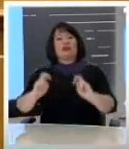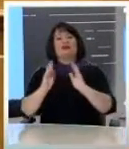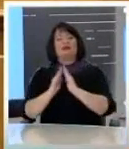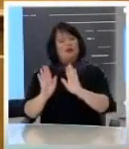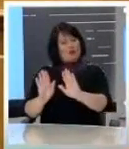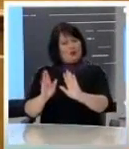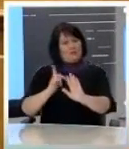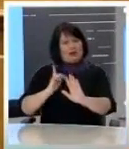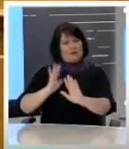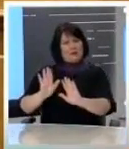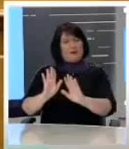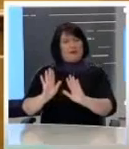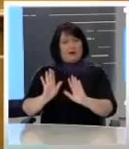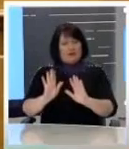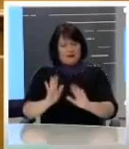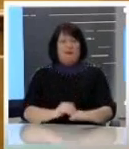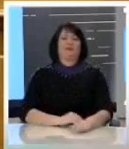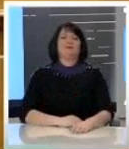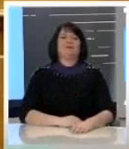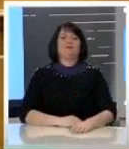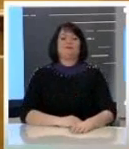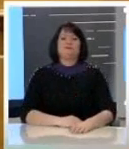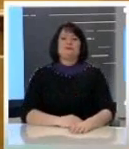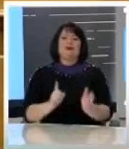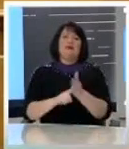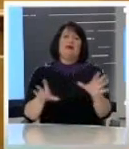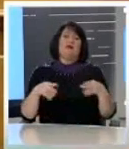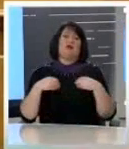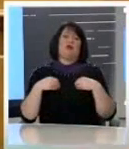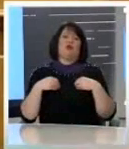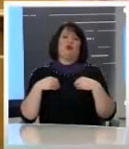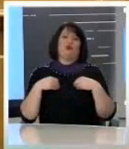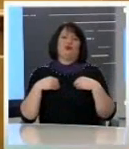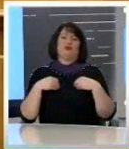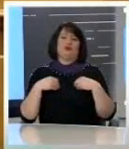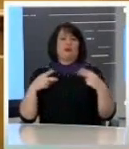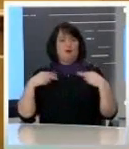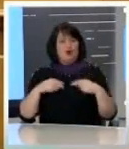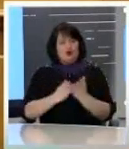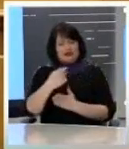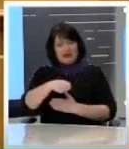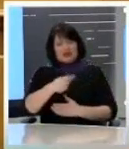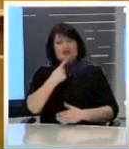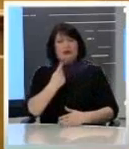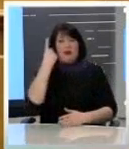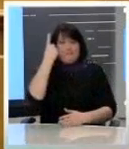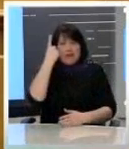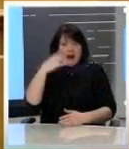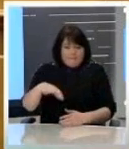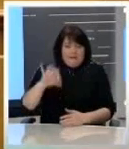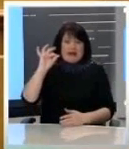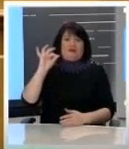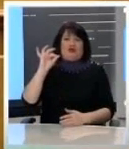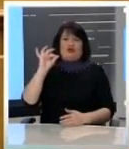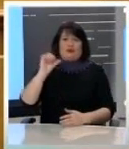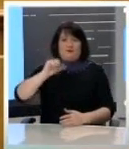Κύριε Παλαούρα, παρακαλώ. Αποδεχτείτε το. Αποδεχτείτε το. Μην σας προκάλεσε και ο Υπουργός Δικαιοσύνης. Φέρτε μας μία περίπτωση πρώτης